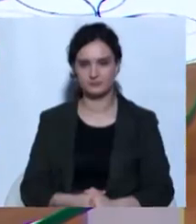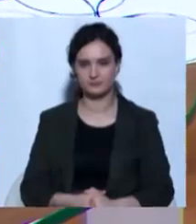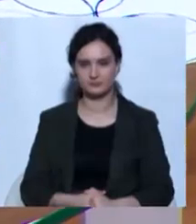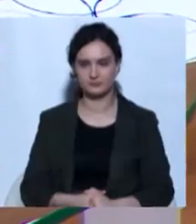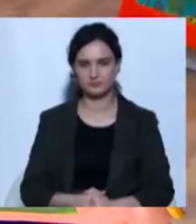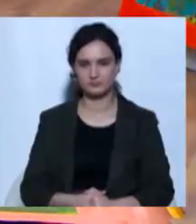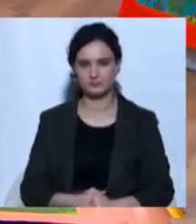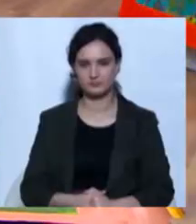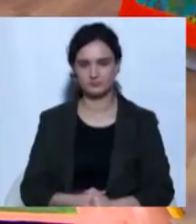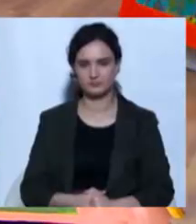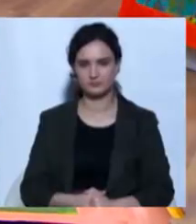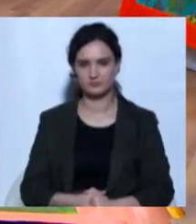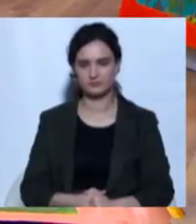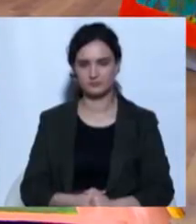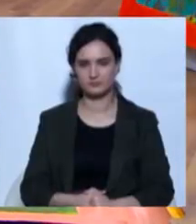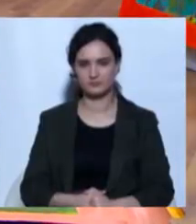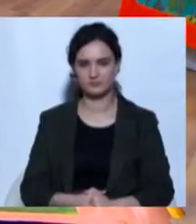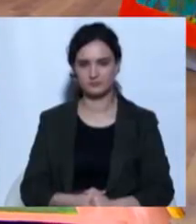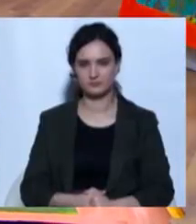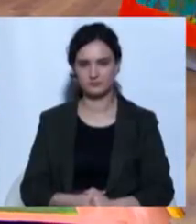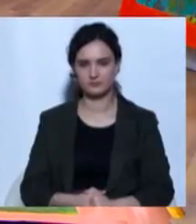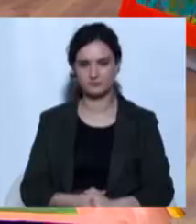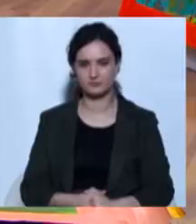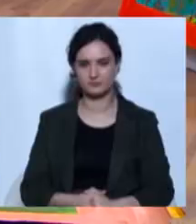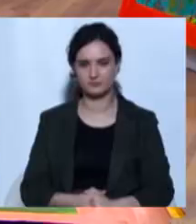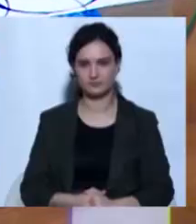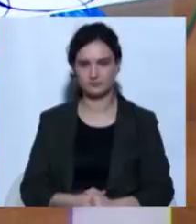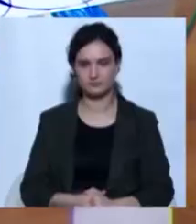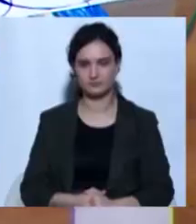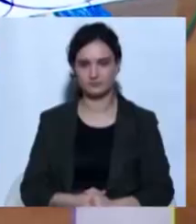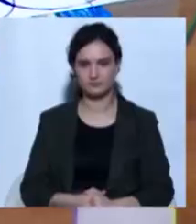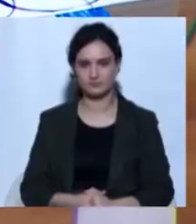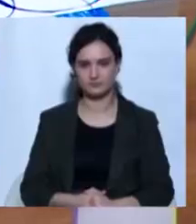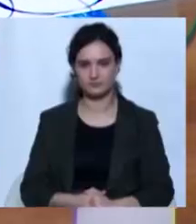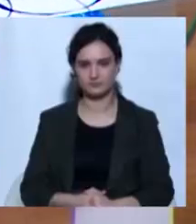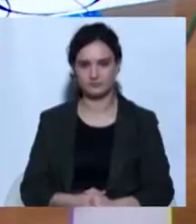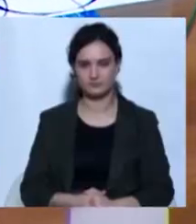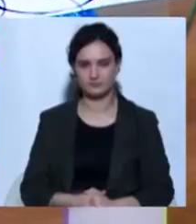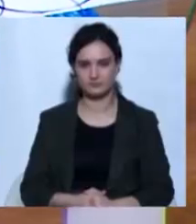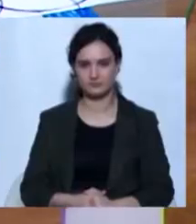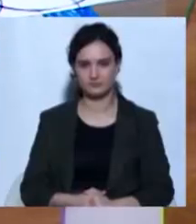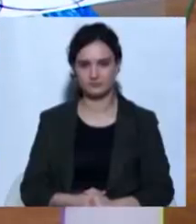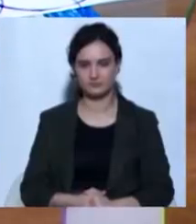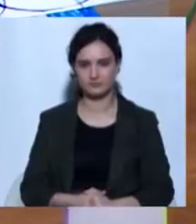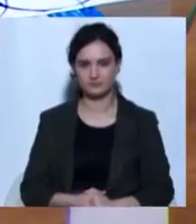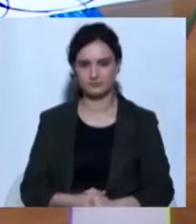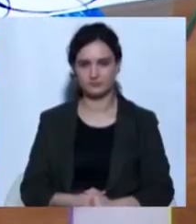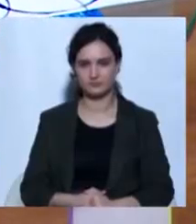საღებავი, გავხსნა წყალში ცოტა მეტი და